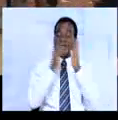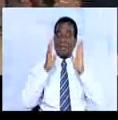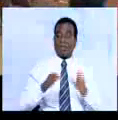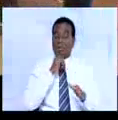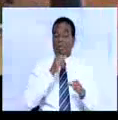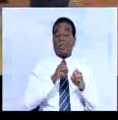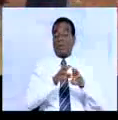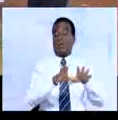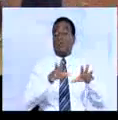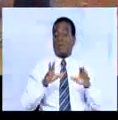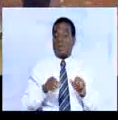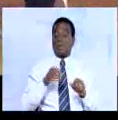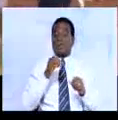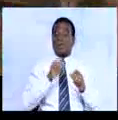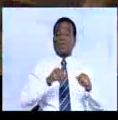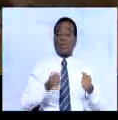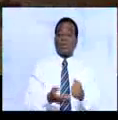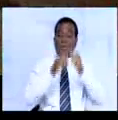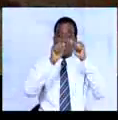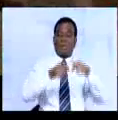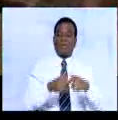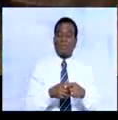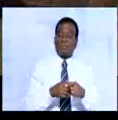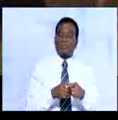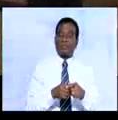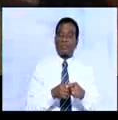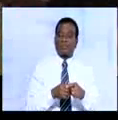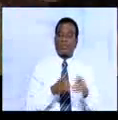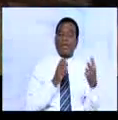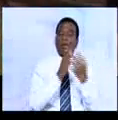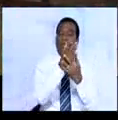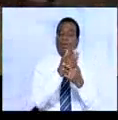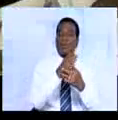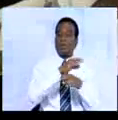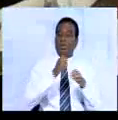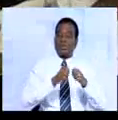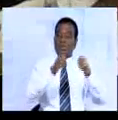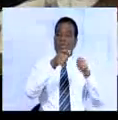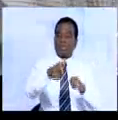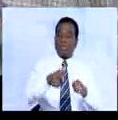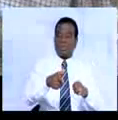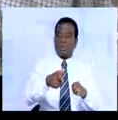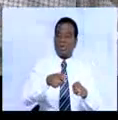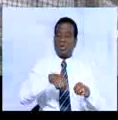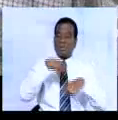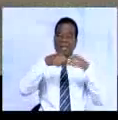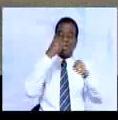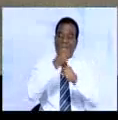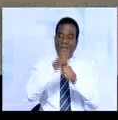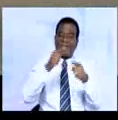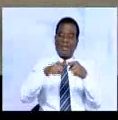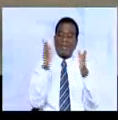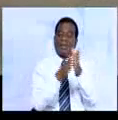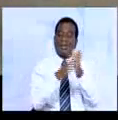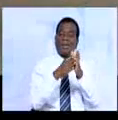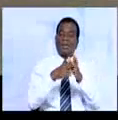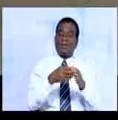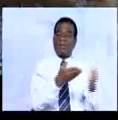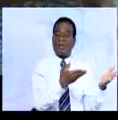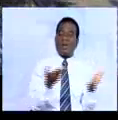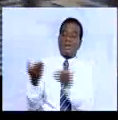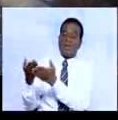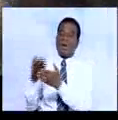si cela peut aider à augmenter l'argent de poche. À travers tous ces efforts-là, je dois travailler à l'école pour leur envoyer de